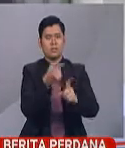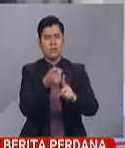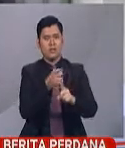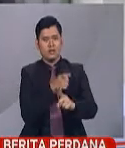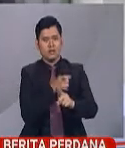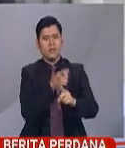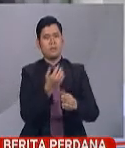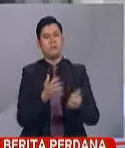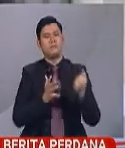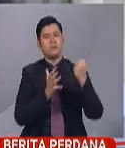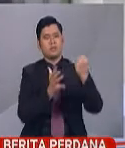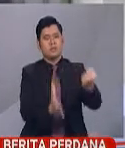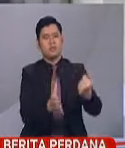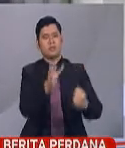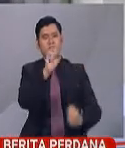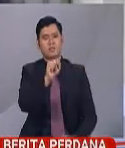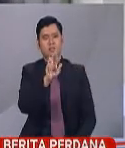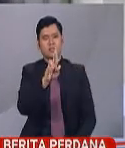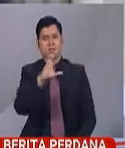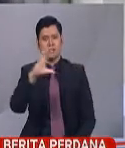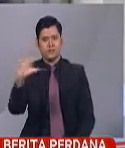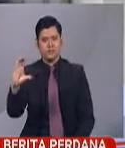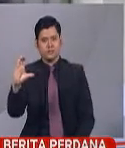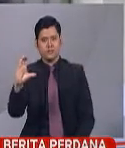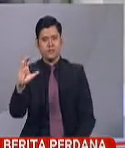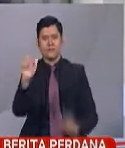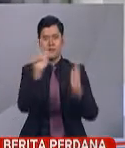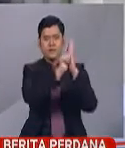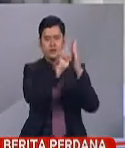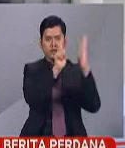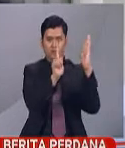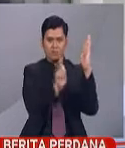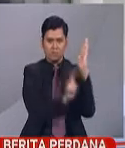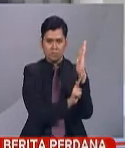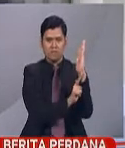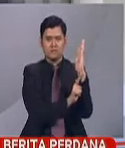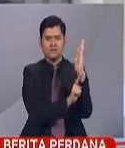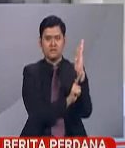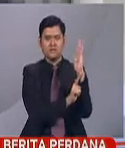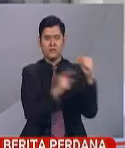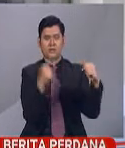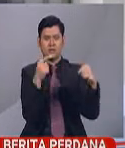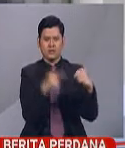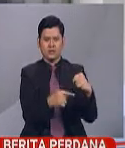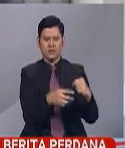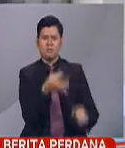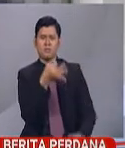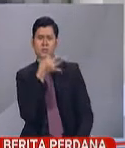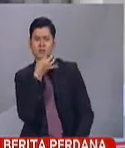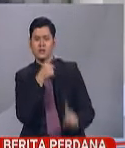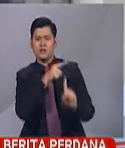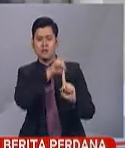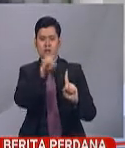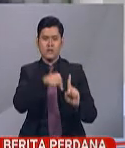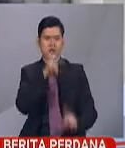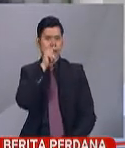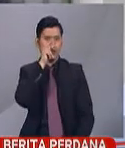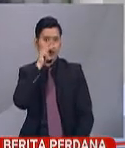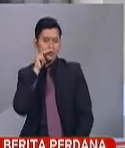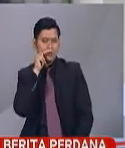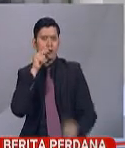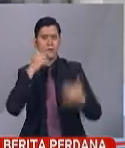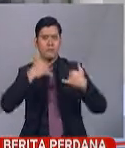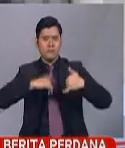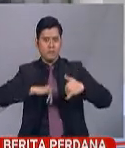timbalan pendakwa Raya database system param berhujah ia sesuatu yang aneh apabila Datuk Seri Najib masih mengekalkan di